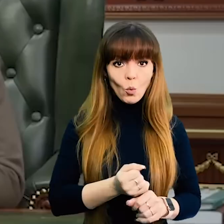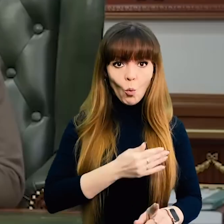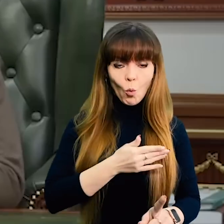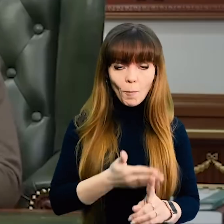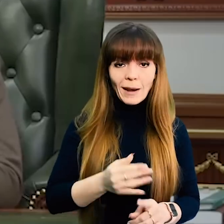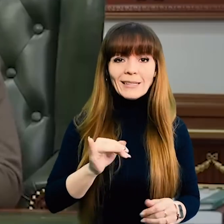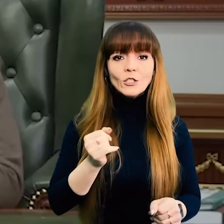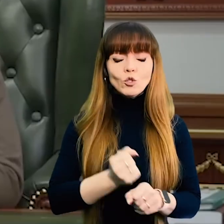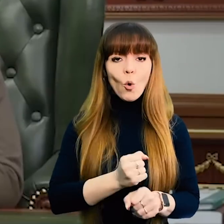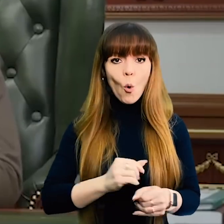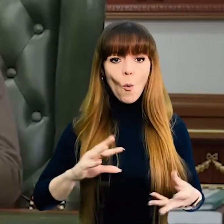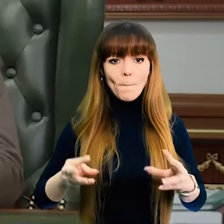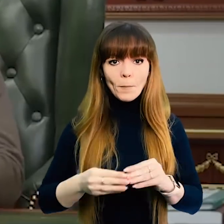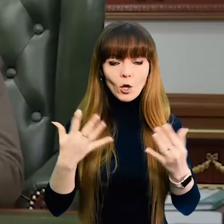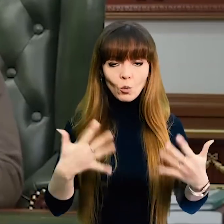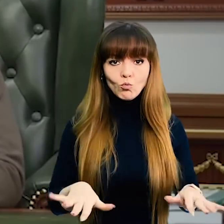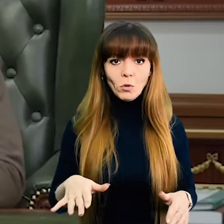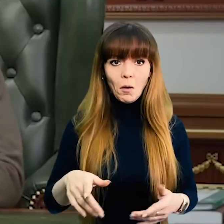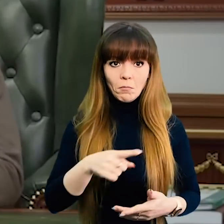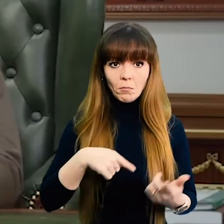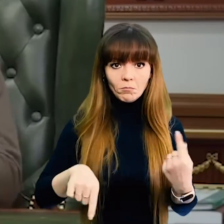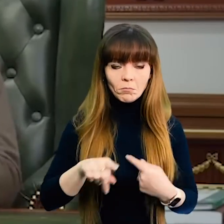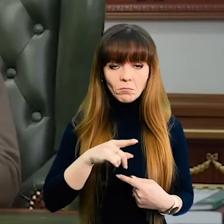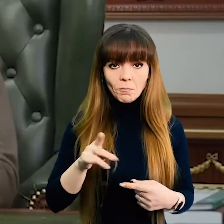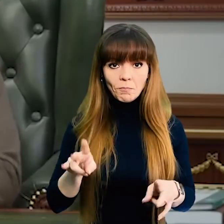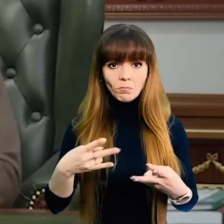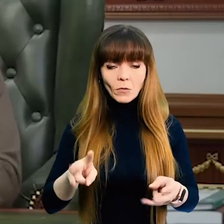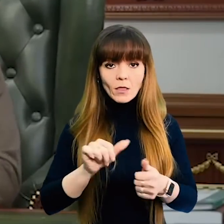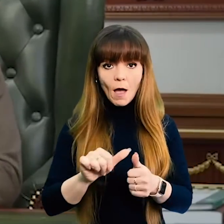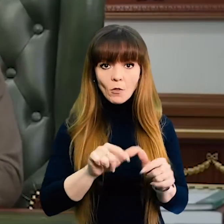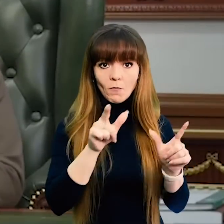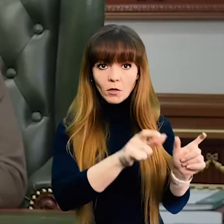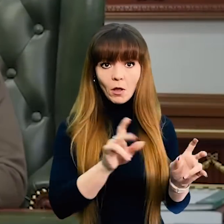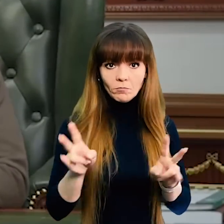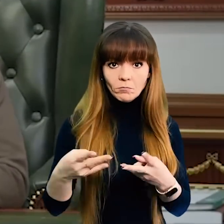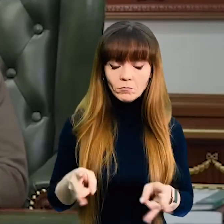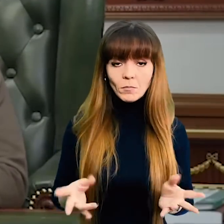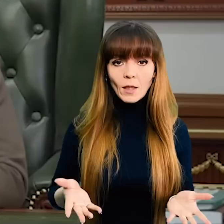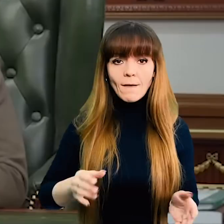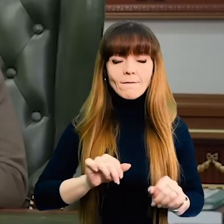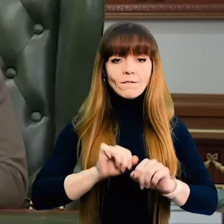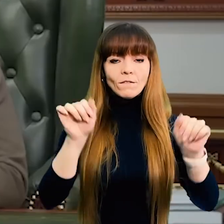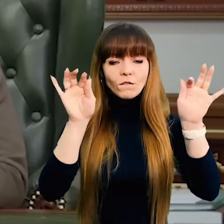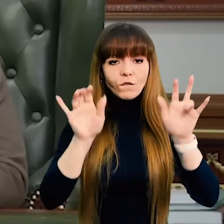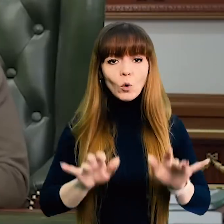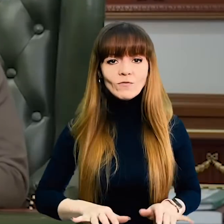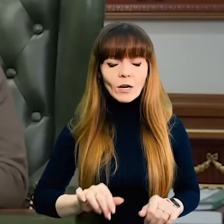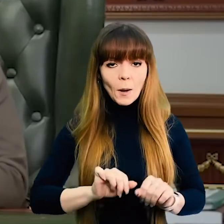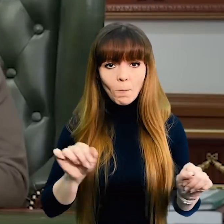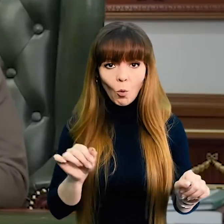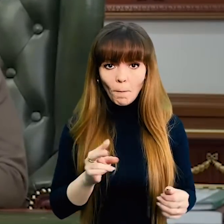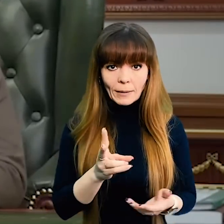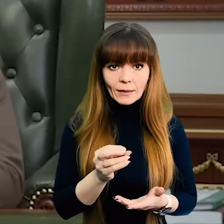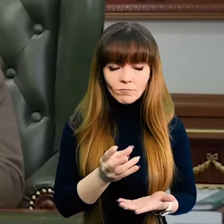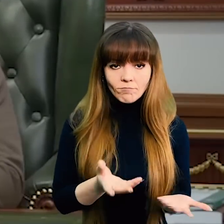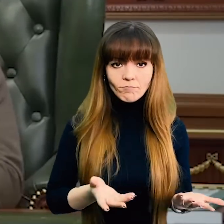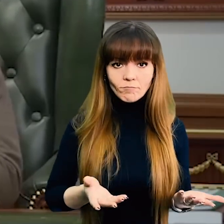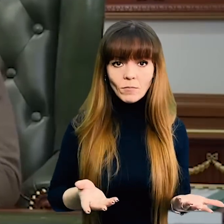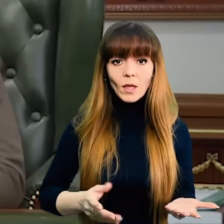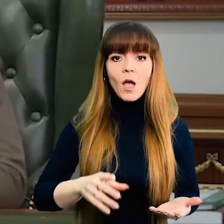військові роблять до цього і зробили вже, не заслуговує на нафтове ембарго? Фосфорні бомби